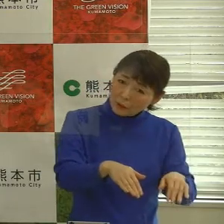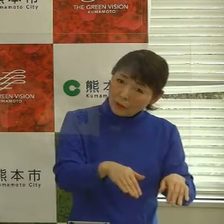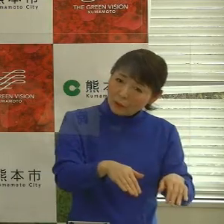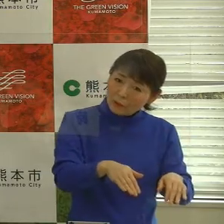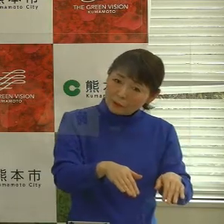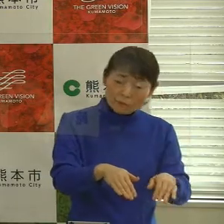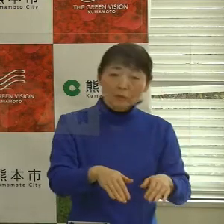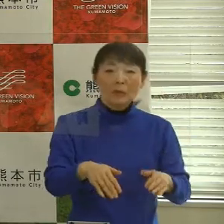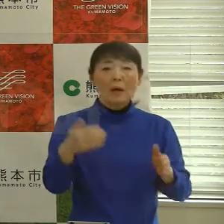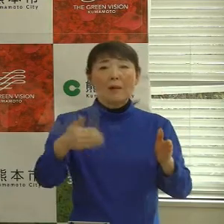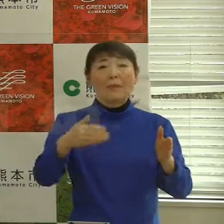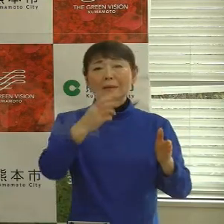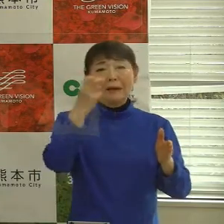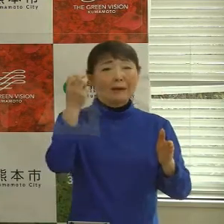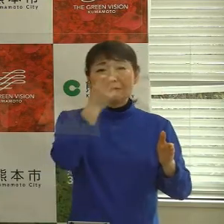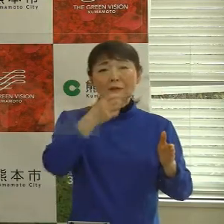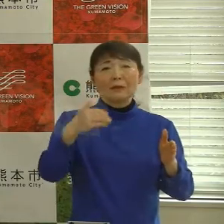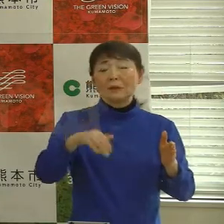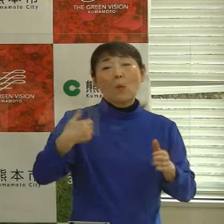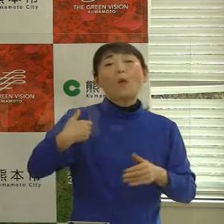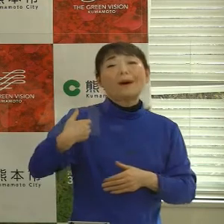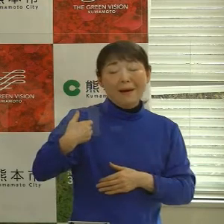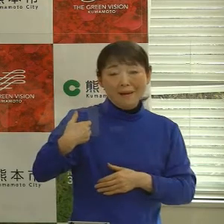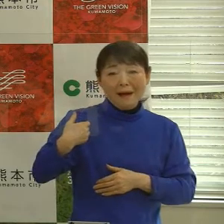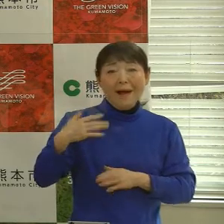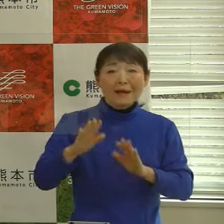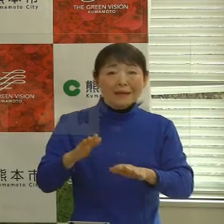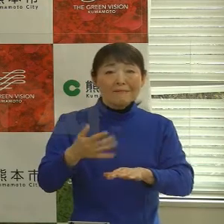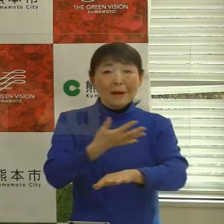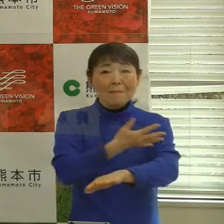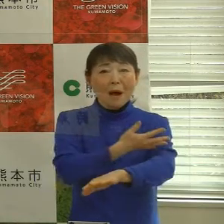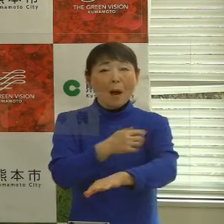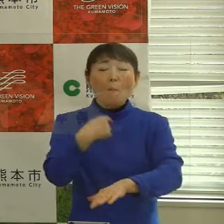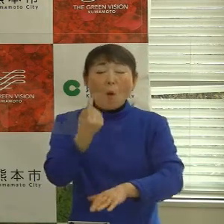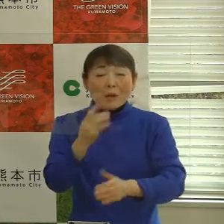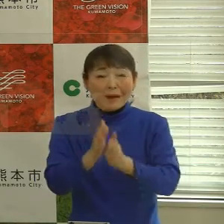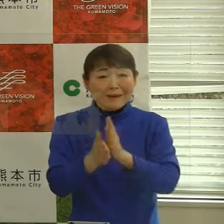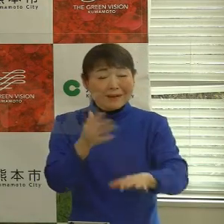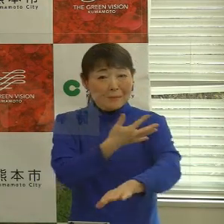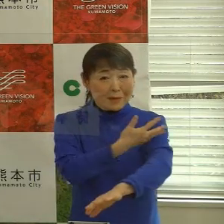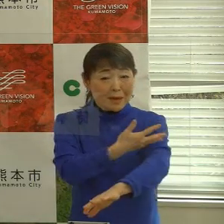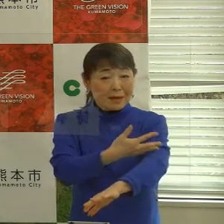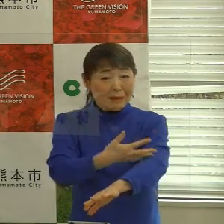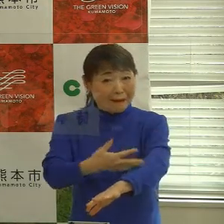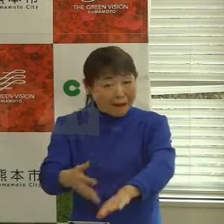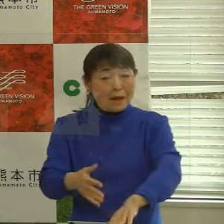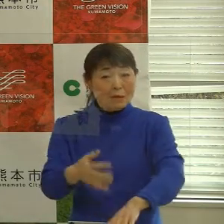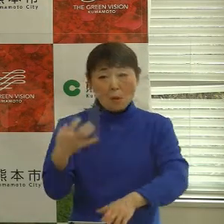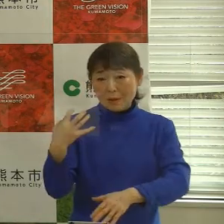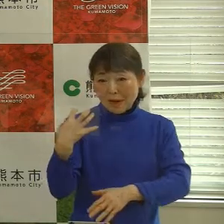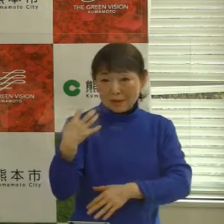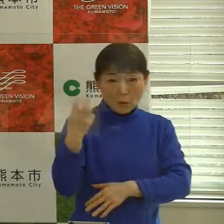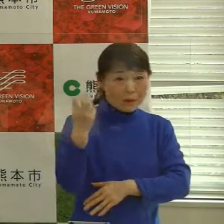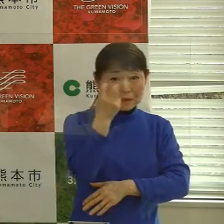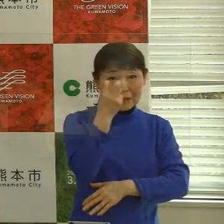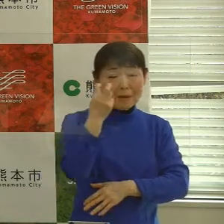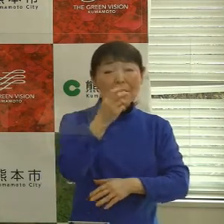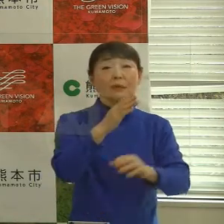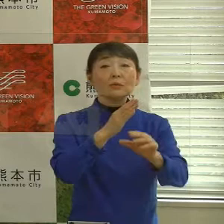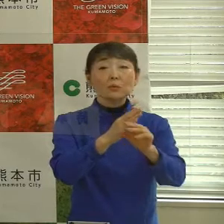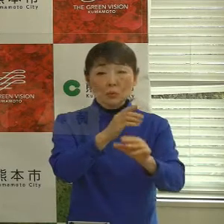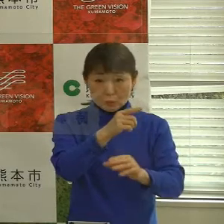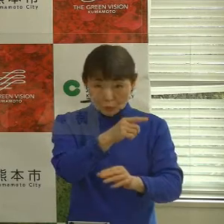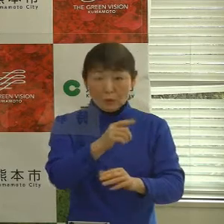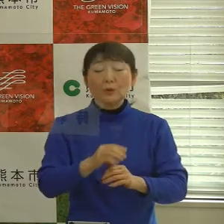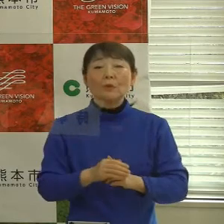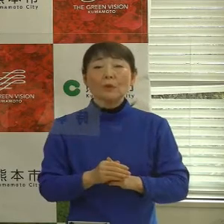ちょっと未確認なので分かりませんが、それは今経緯をもう一回担当の方で調べさせています。で、